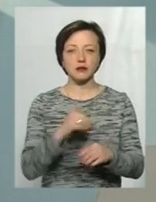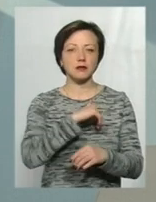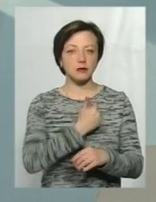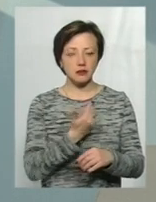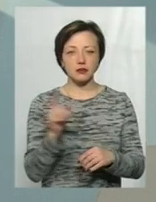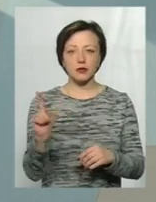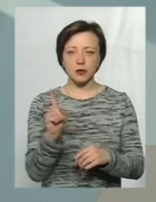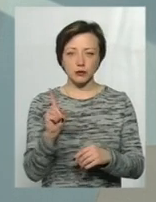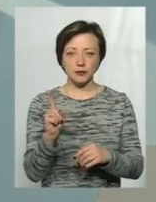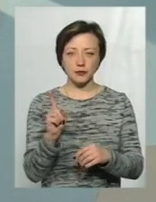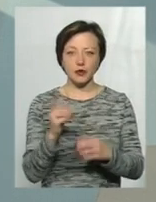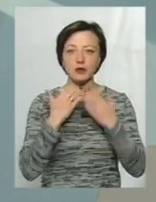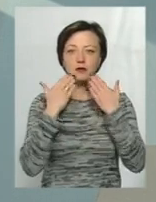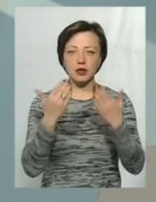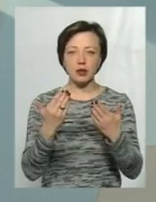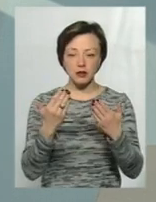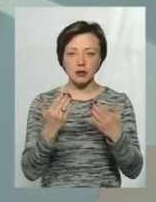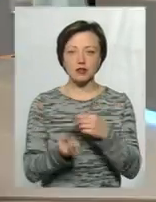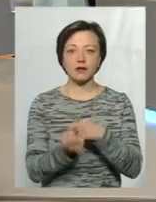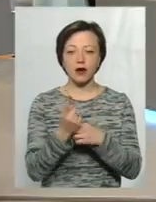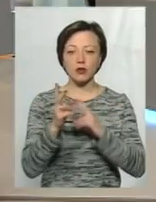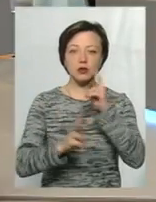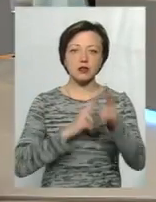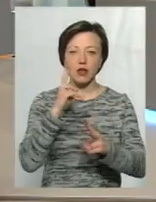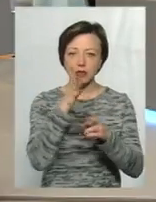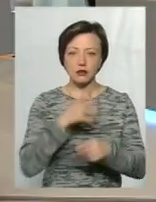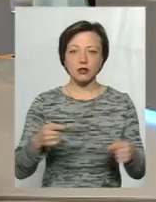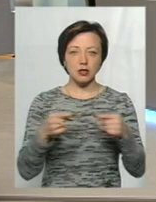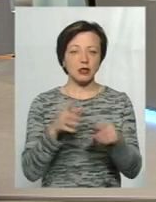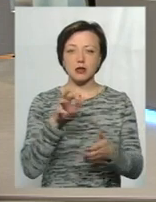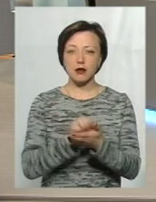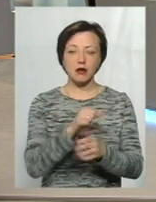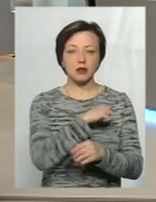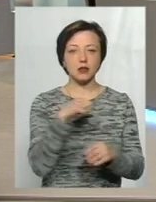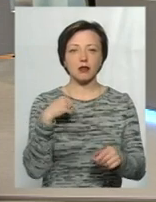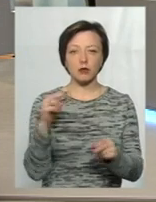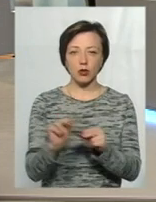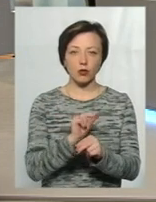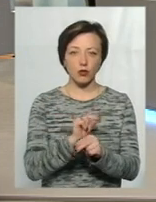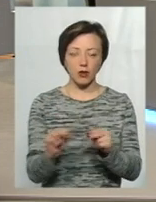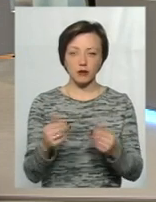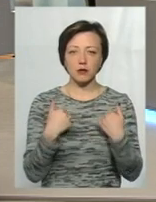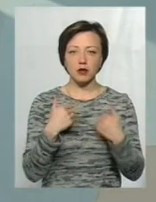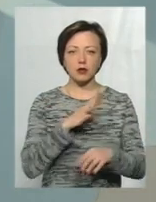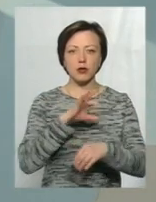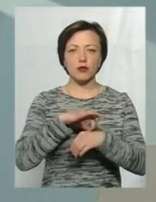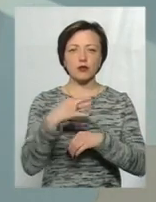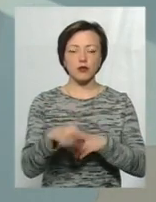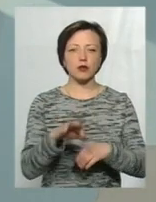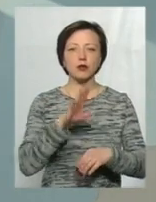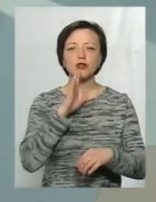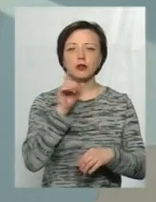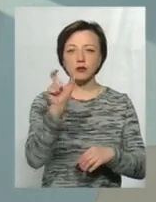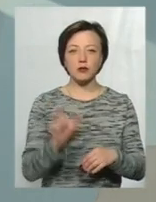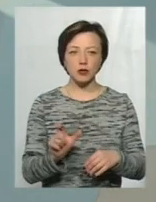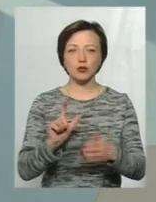щоб зверталися, якщо з'являються якісь скарги своєчасно, не займалися самолікуванням. Мені було боляче, була пацієнтка, коли